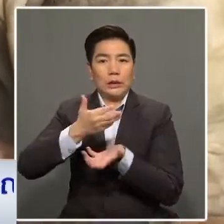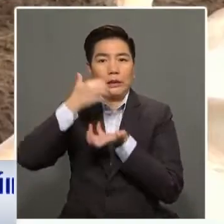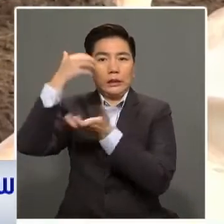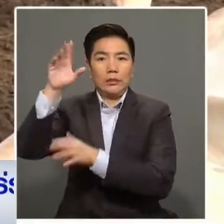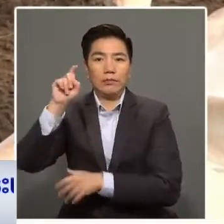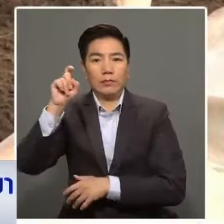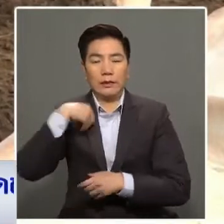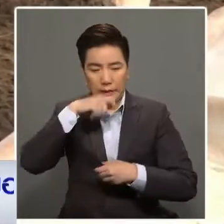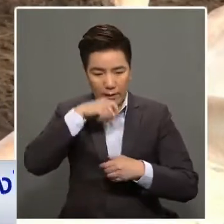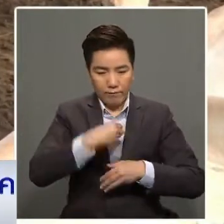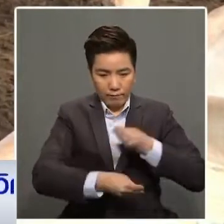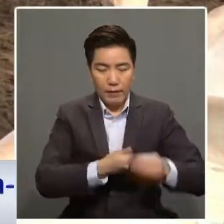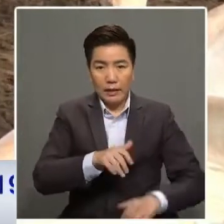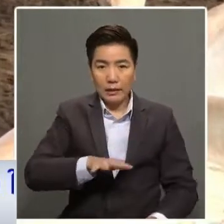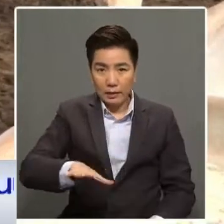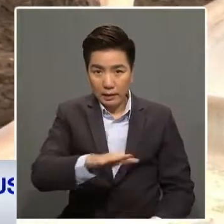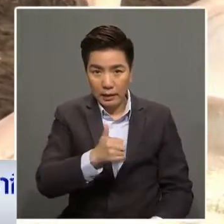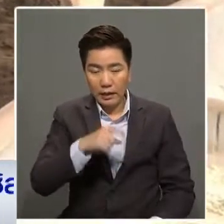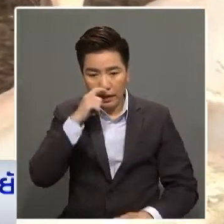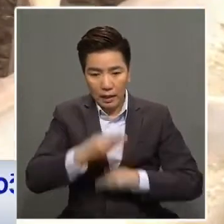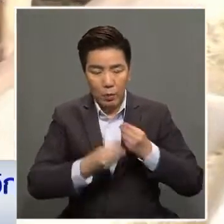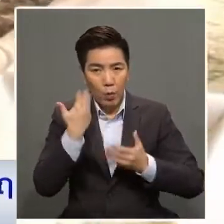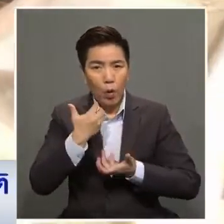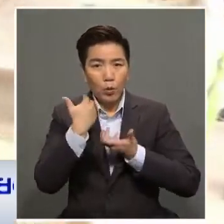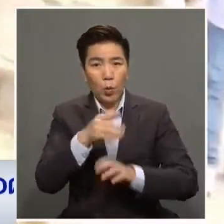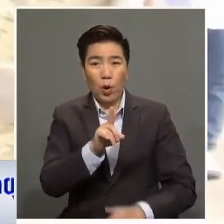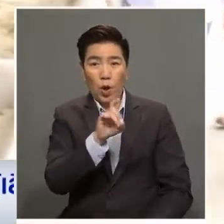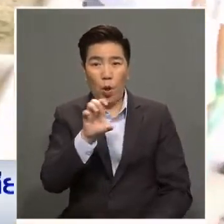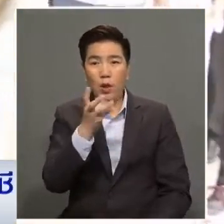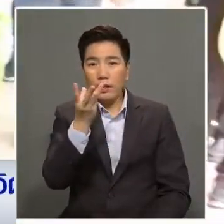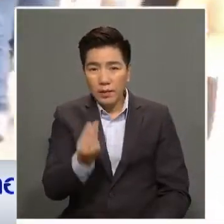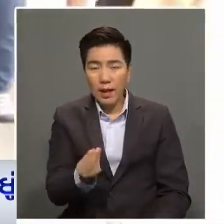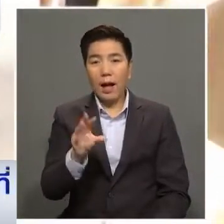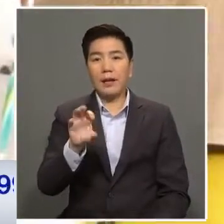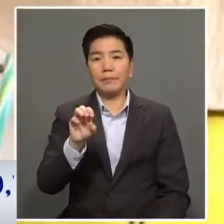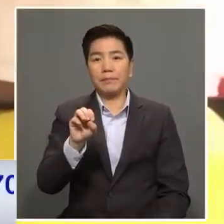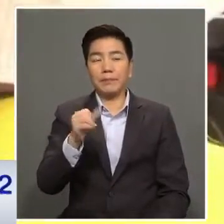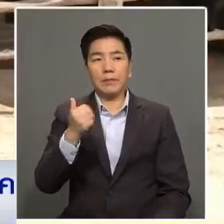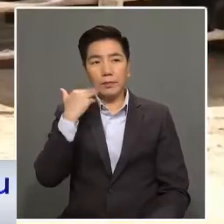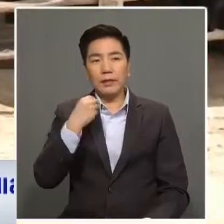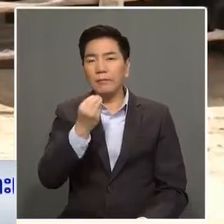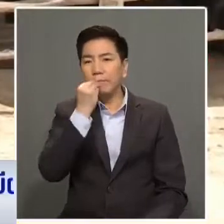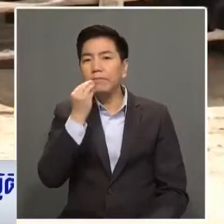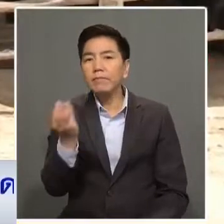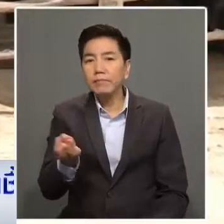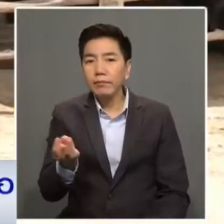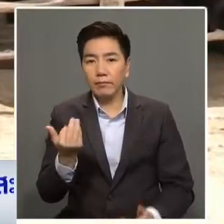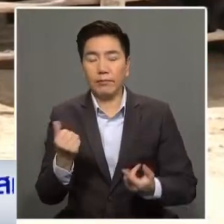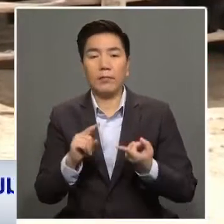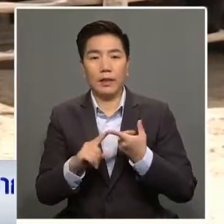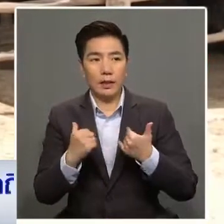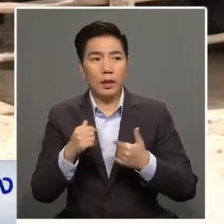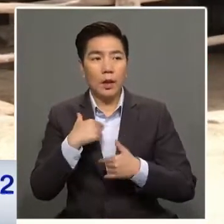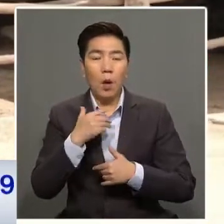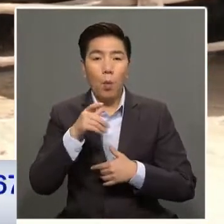ได้เฉพาะในภายในประเทศ คร ับ ภายในประเทศเคยส่ง100ตัวก็เหลือแค่50เพราะบริโภคน้อยลง พ่อพันธุ์ก็มี